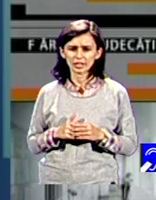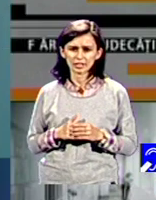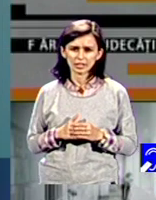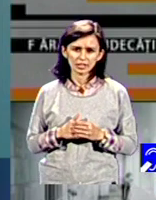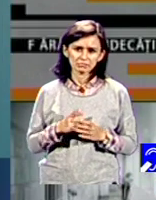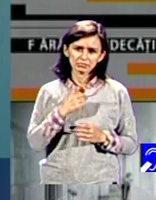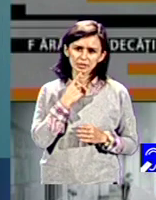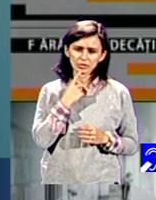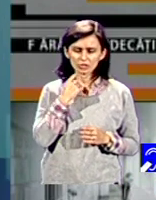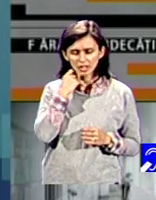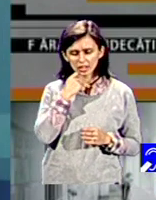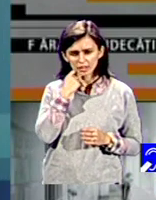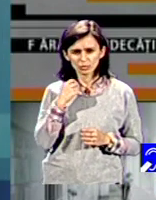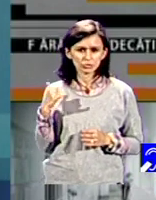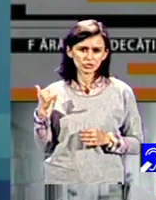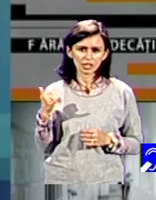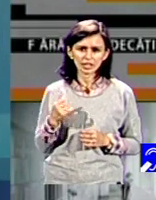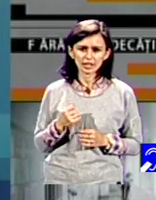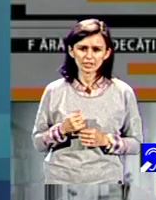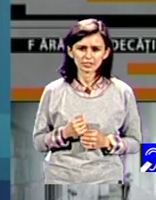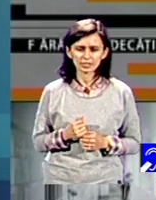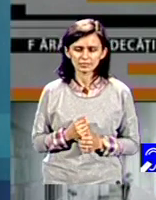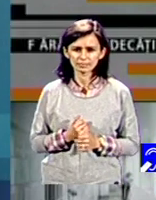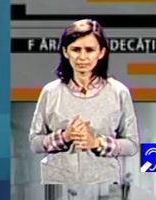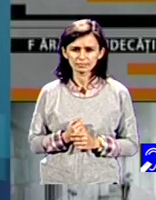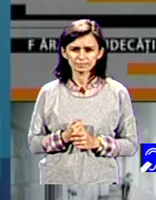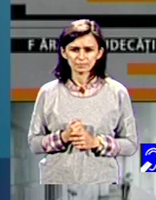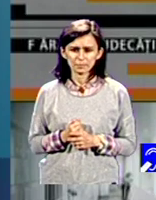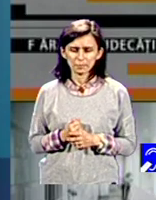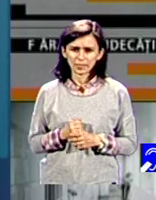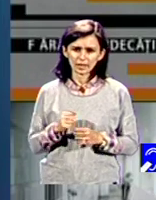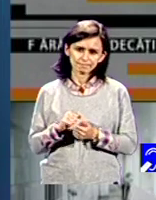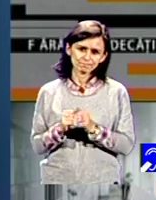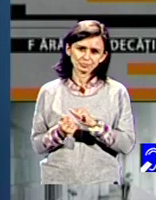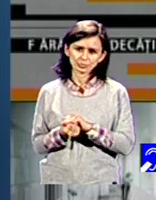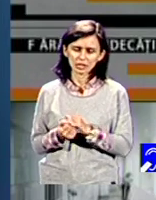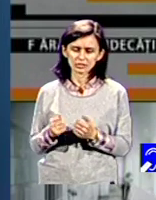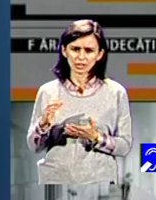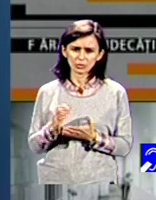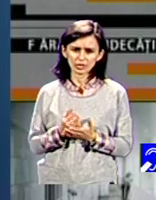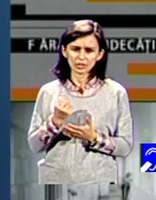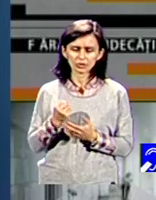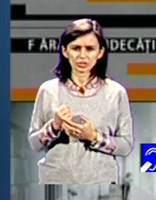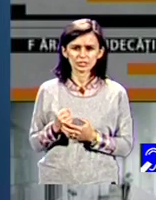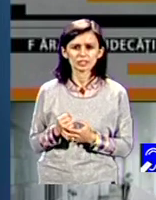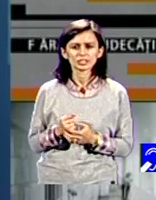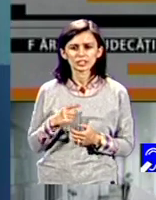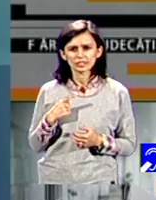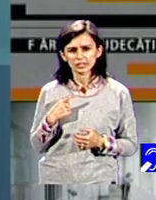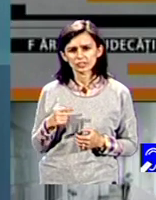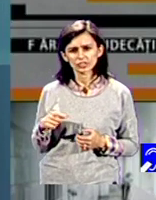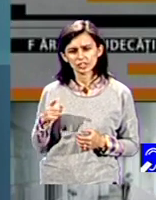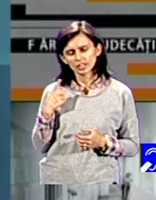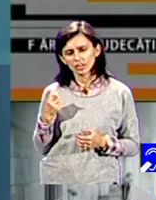Timișoara Cluj Iasi labrie palme nu așa e românii au reușit cumva să ajungeți și la oră cele mai mici timp ah